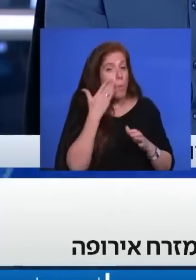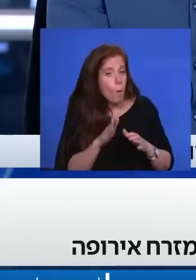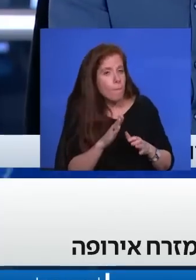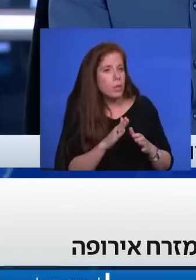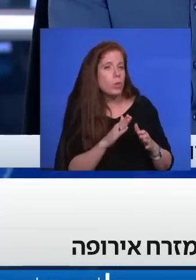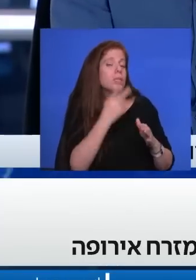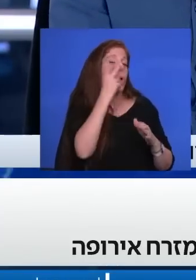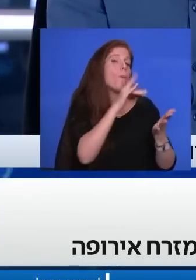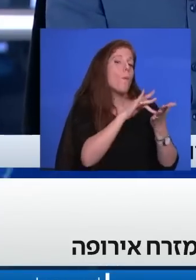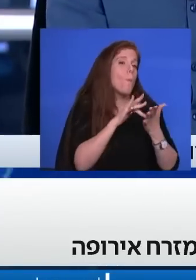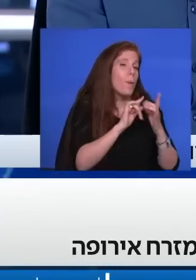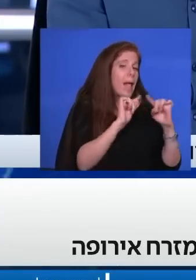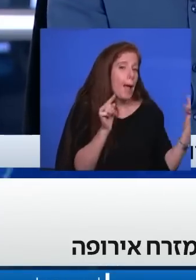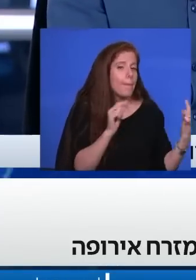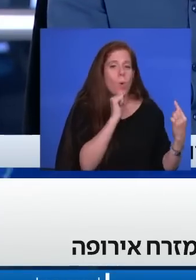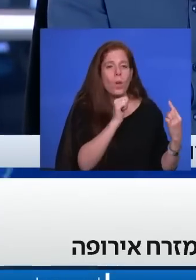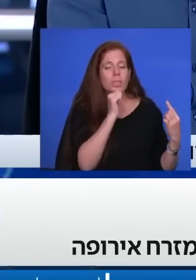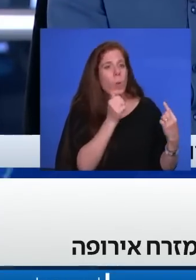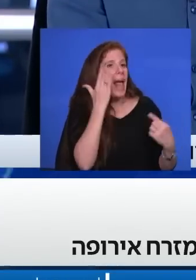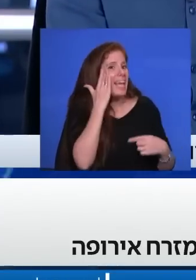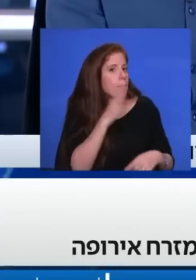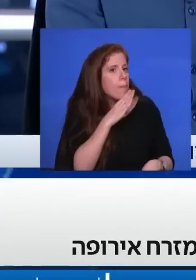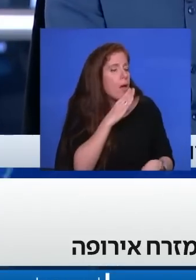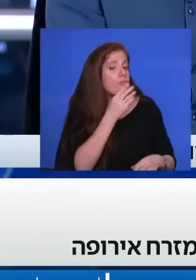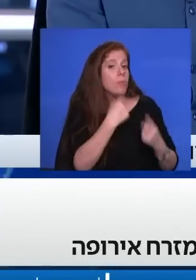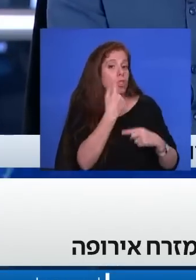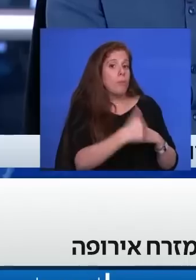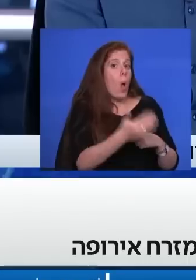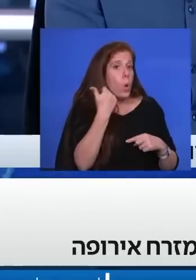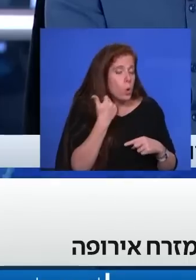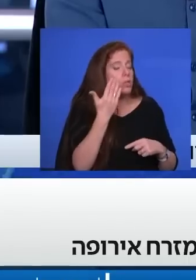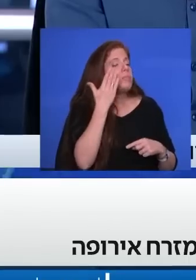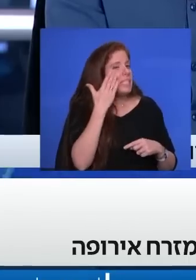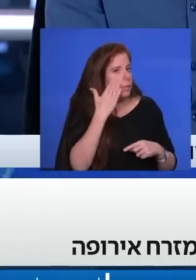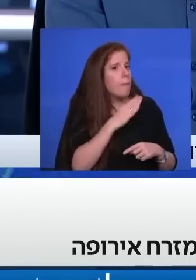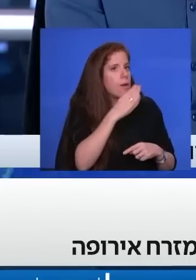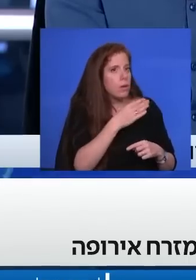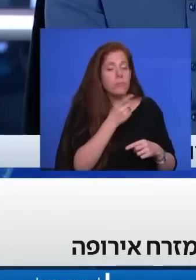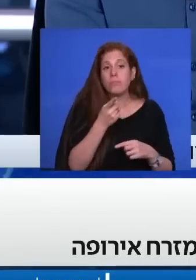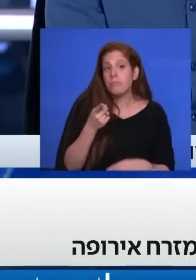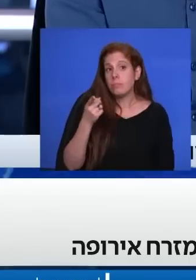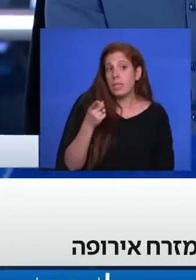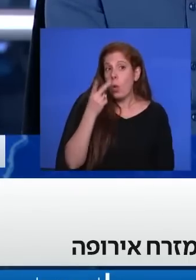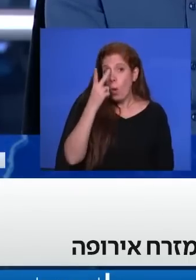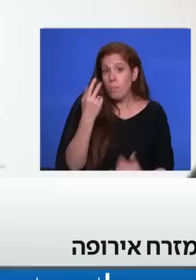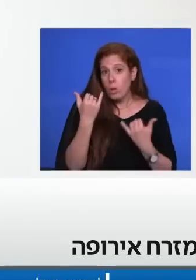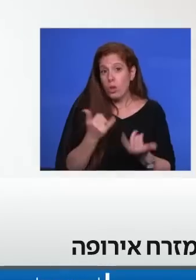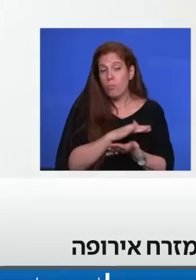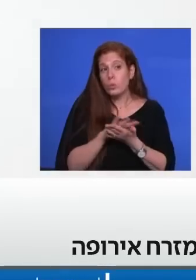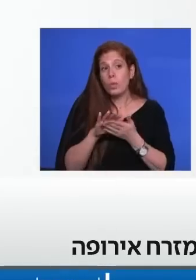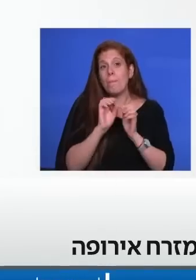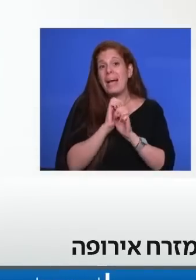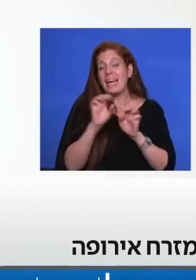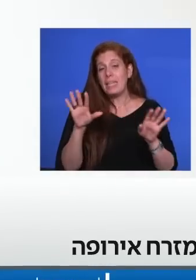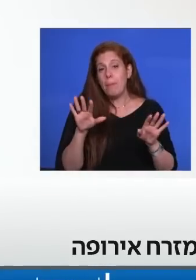הסתכלו למקומות אחרים, לא רצו להכיר בבעיה, ובשנים האחרונות מכירים בה ומתמודדים איתה. הנה, אנחנו רואים עכשיו, פשוט מקרינים באצטדיון